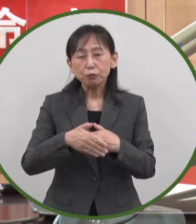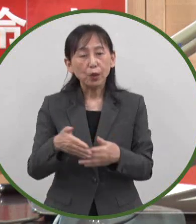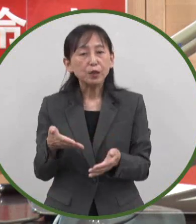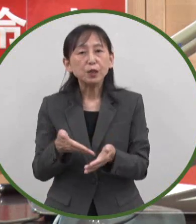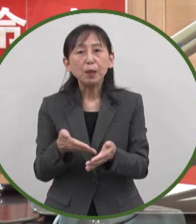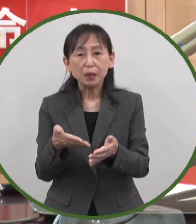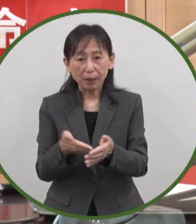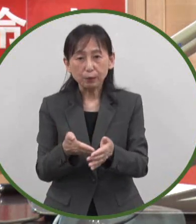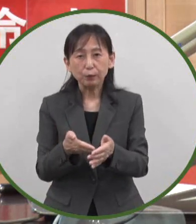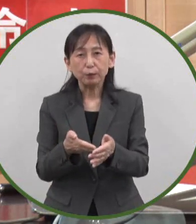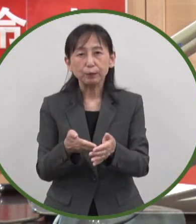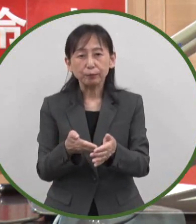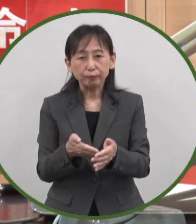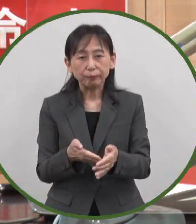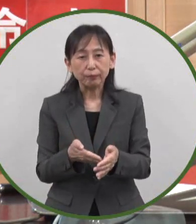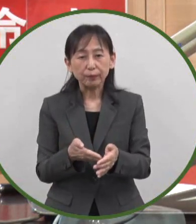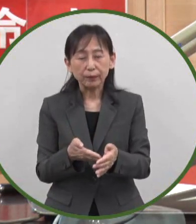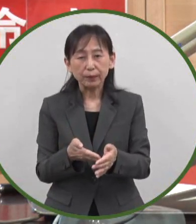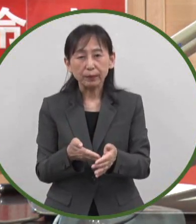えると、